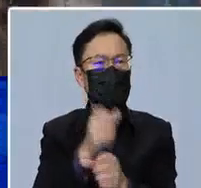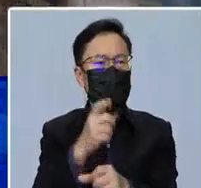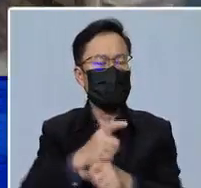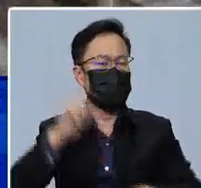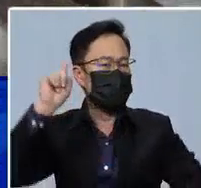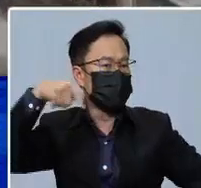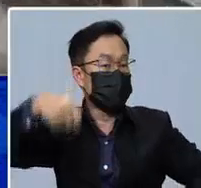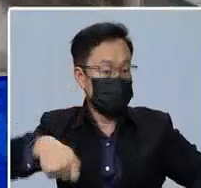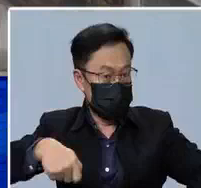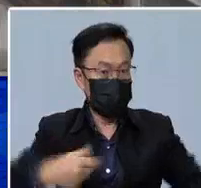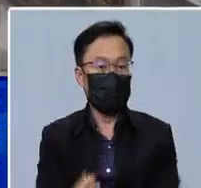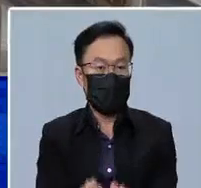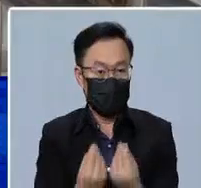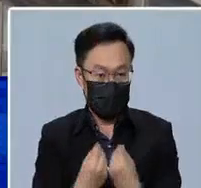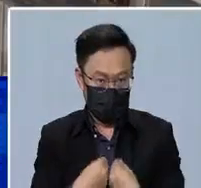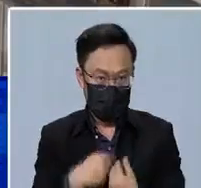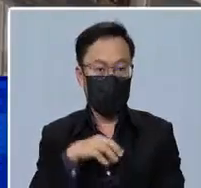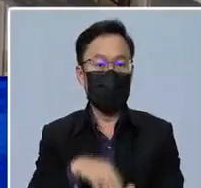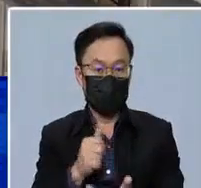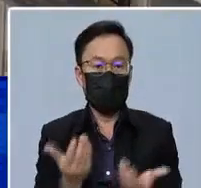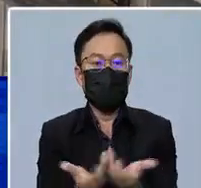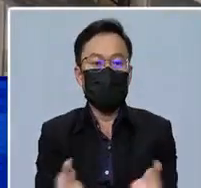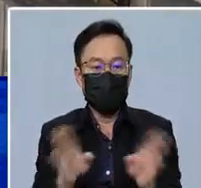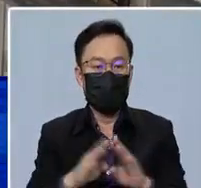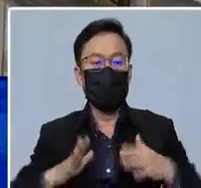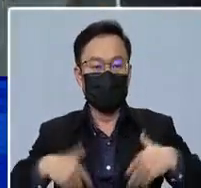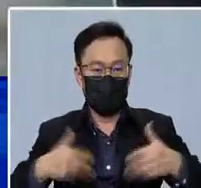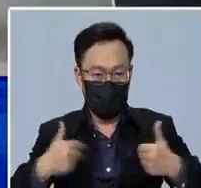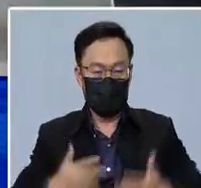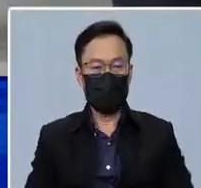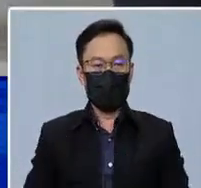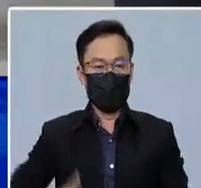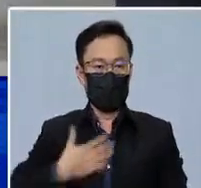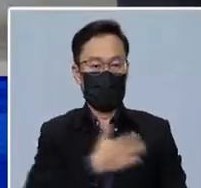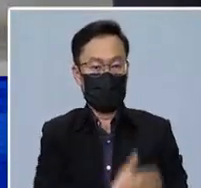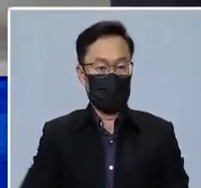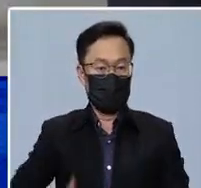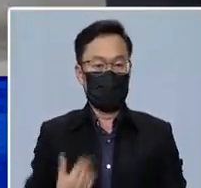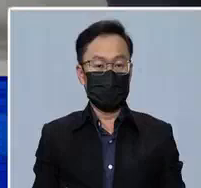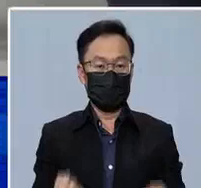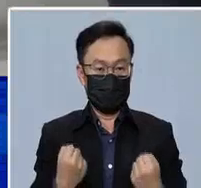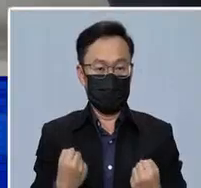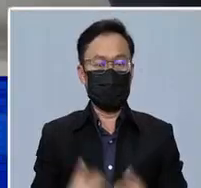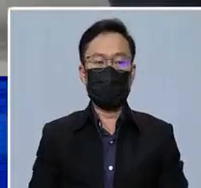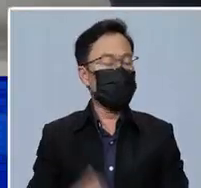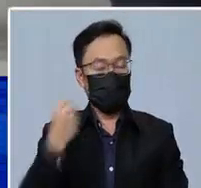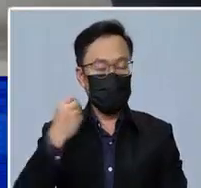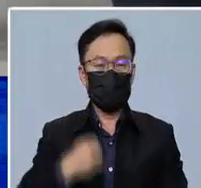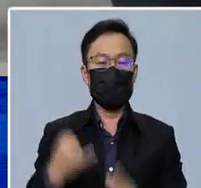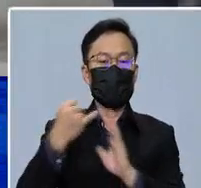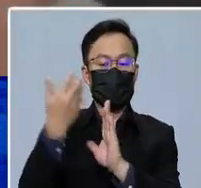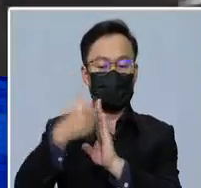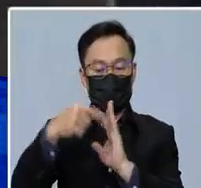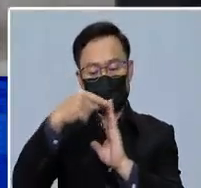ท้ายปีเก่าต้อนรับปีใหม่โดยขอพรให้ตนเองและครอบครัวมีความสุขและมีสุขภาพแข็งแรงทุกๆครั้งที่เดินทางผ่านจังหวัดน